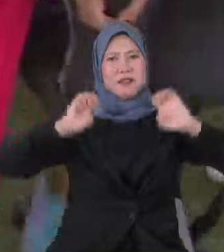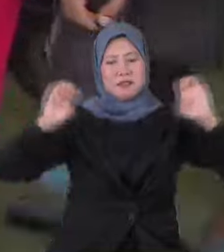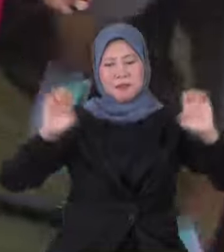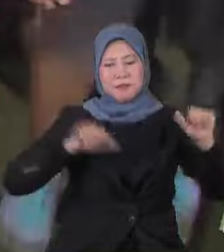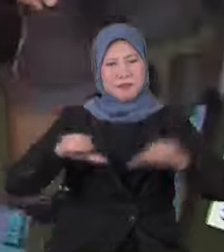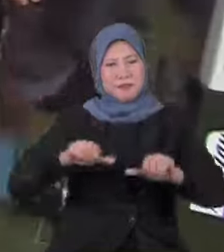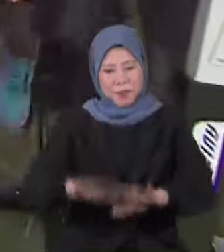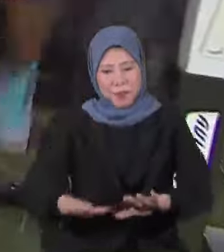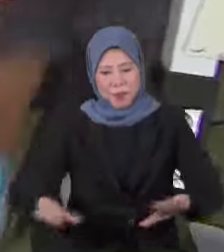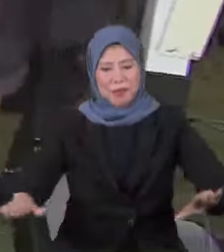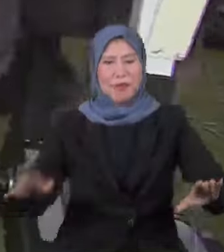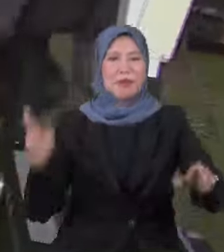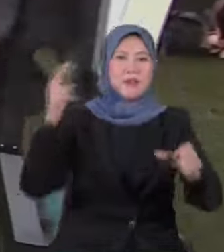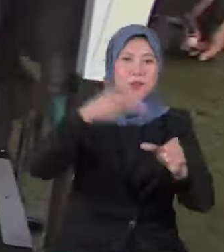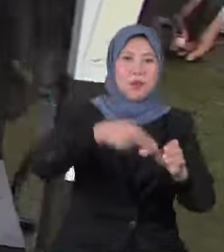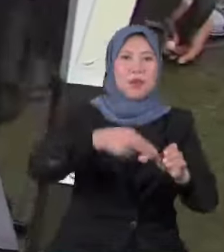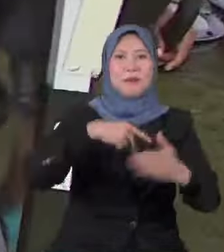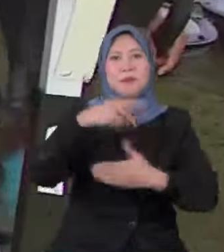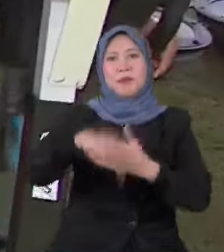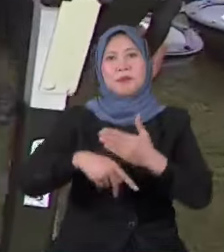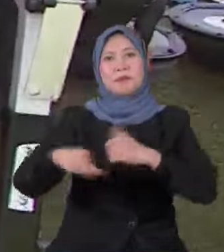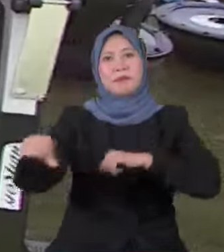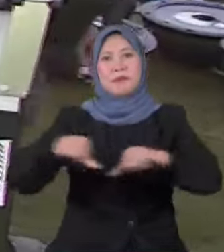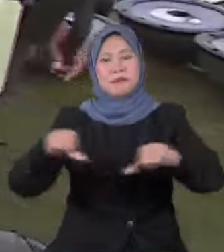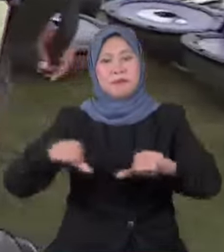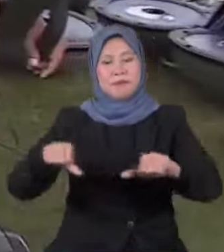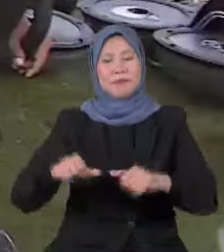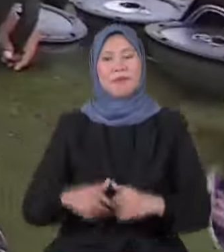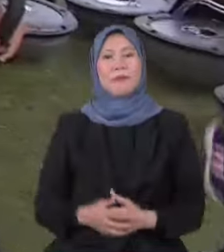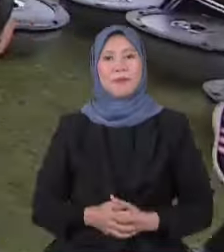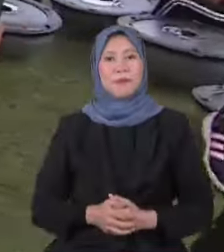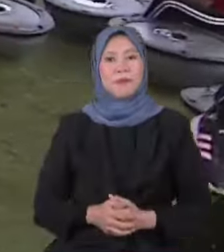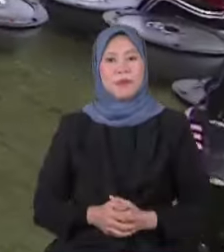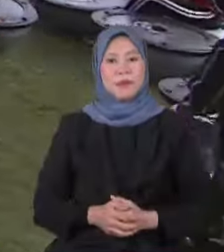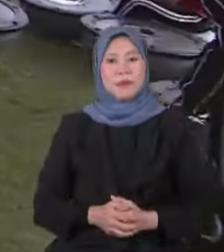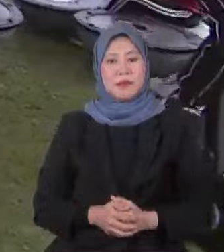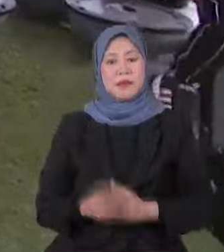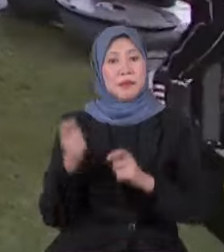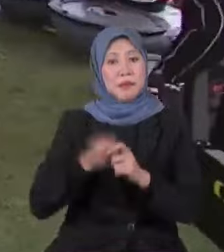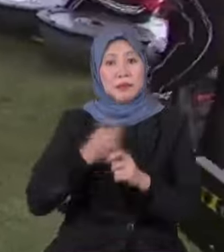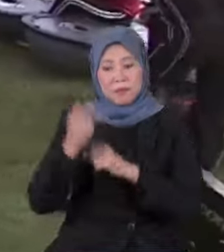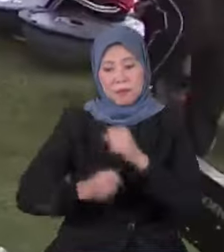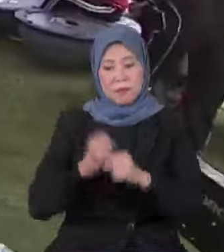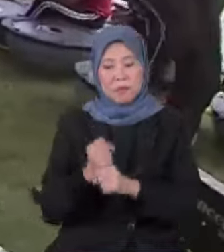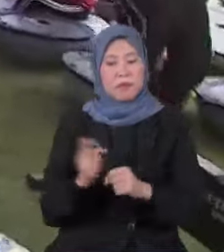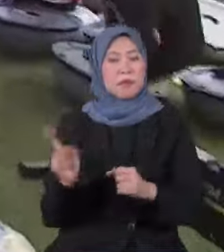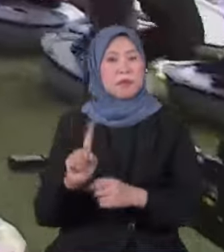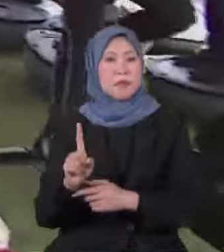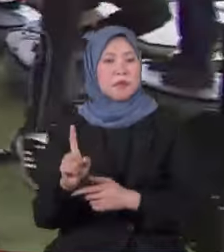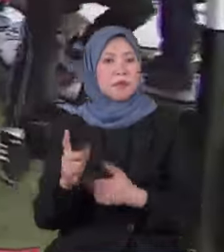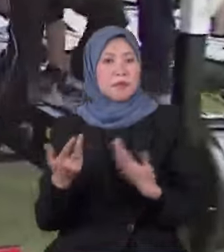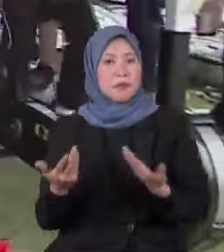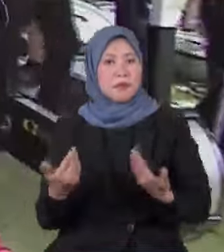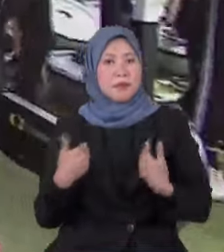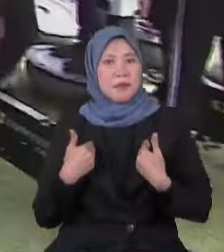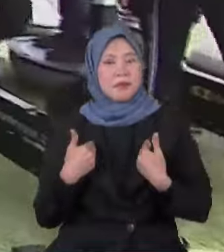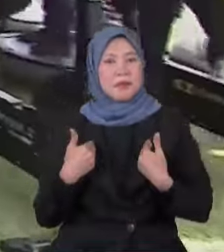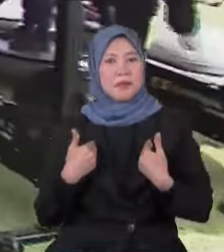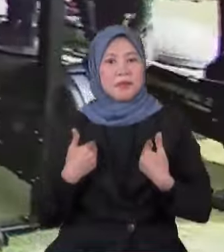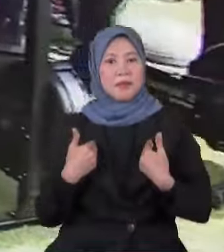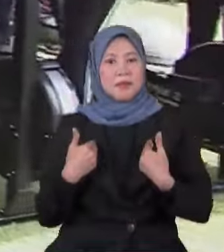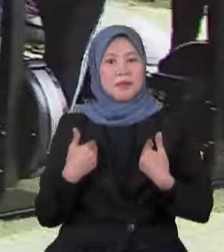sertai untuk melaksanakan aktiviti di reruai ini. Dan kalau boleh, kita tak tahu Cik Fairuz ni reruai di mana ni, kalau kita dapat, ya.